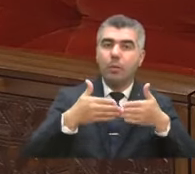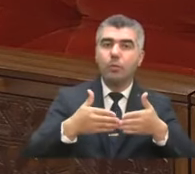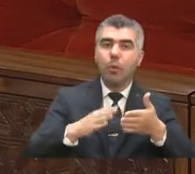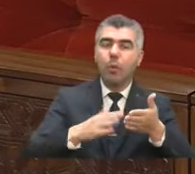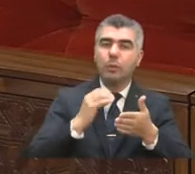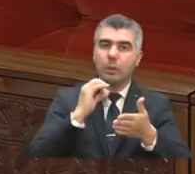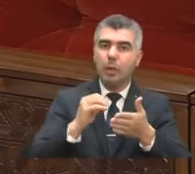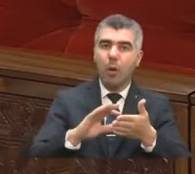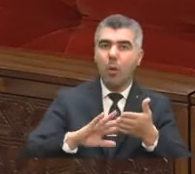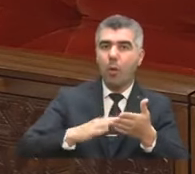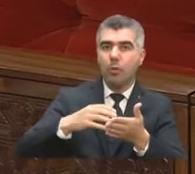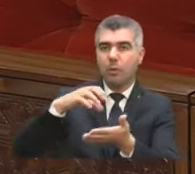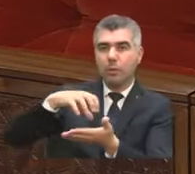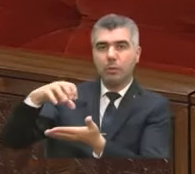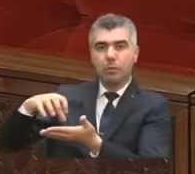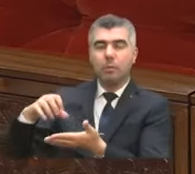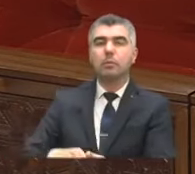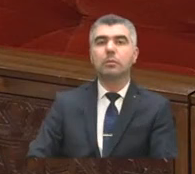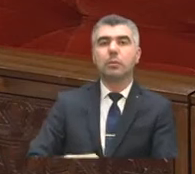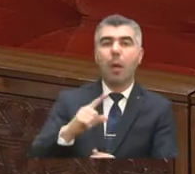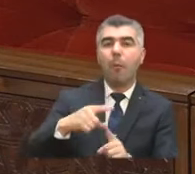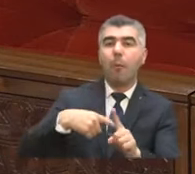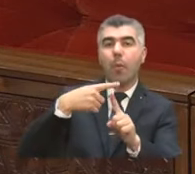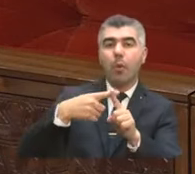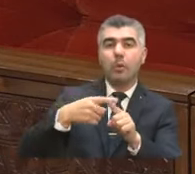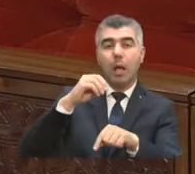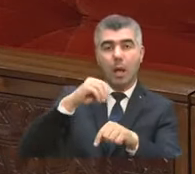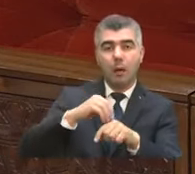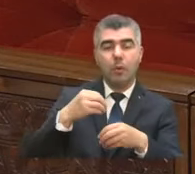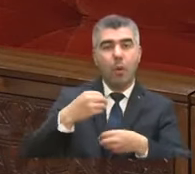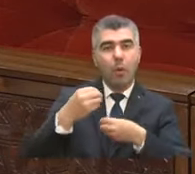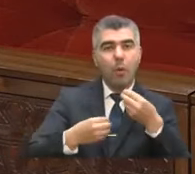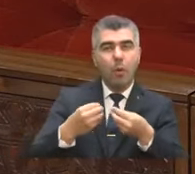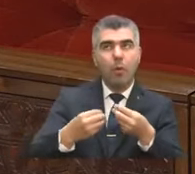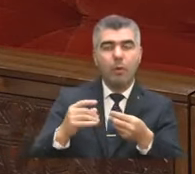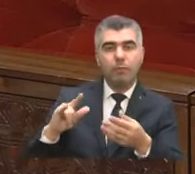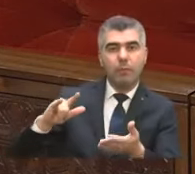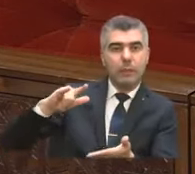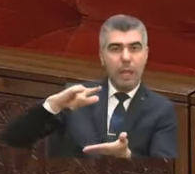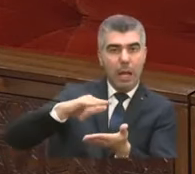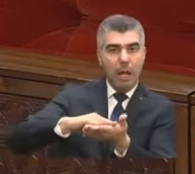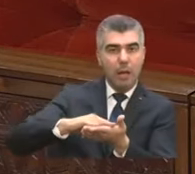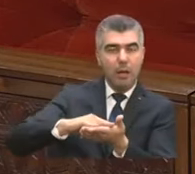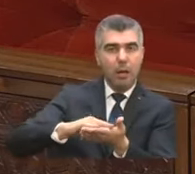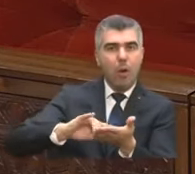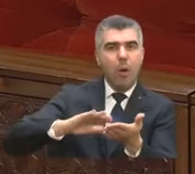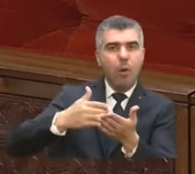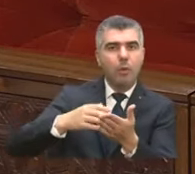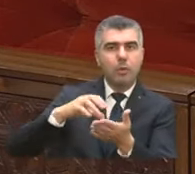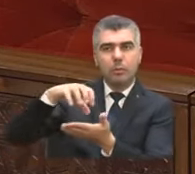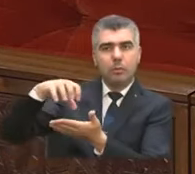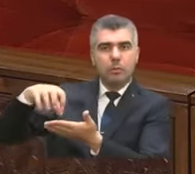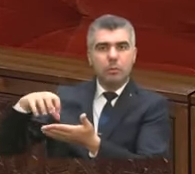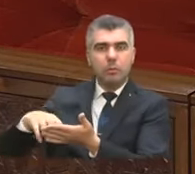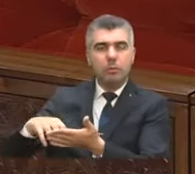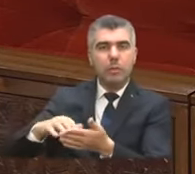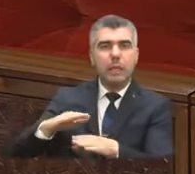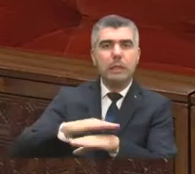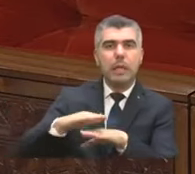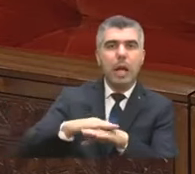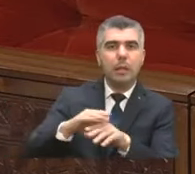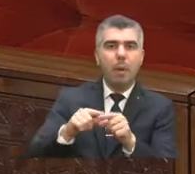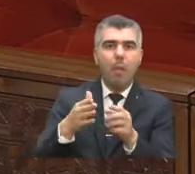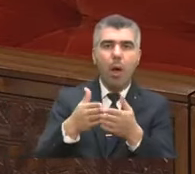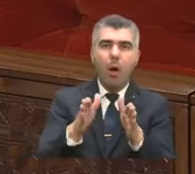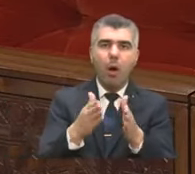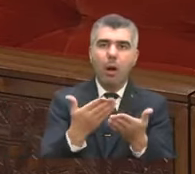متطورة من الموانئ، وكذلك فيما يخص الربط الجوي مع مختلف القارات بفضل سياسة تحرير الأجواء